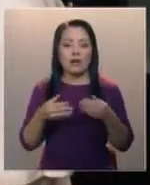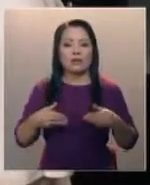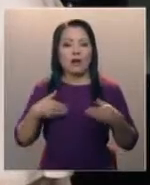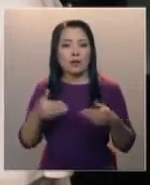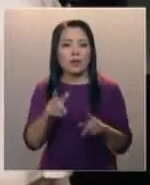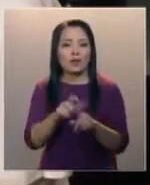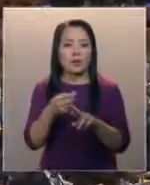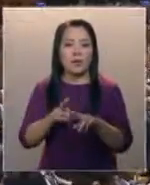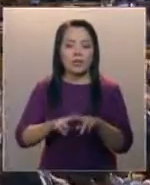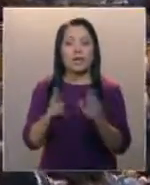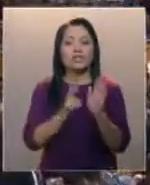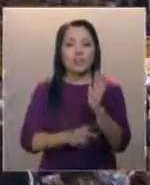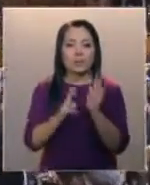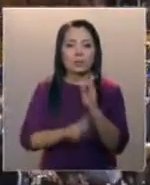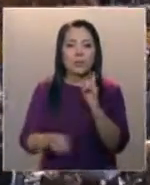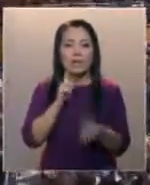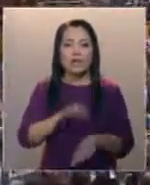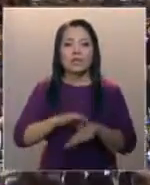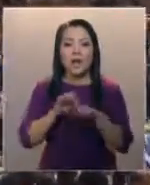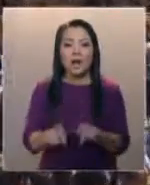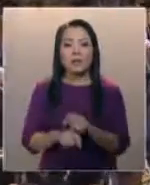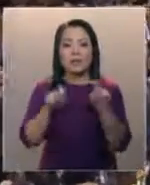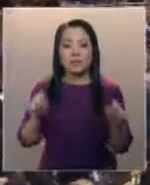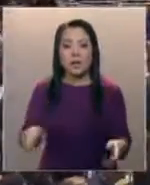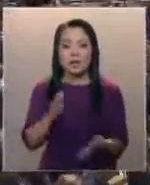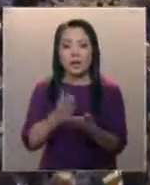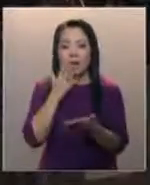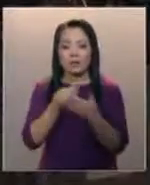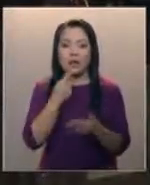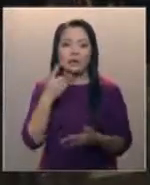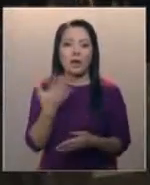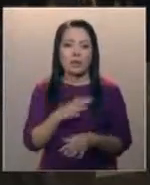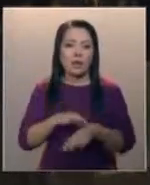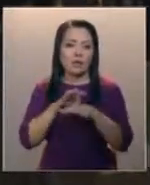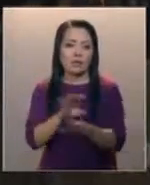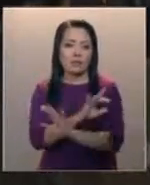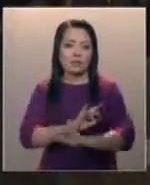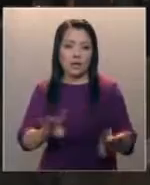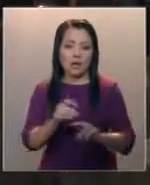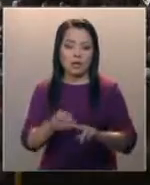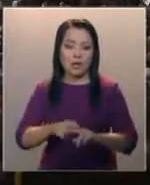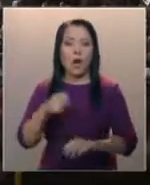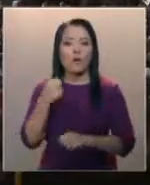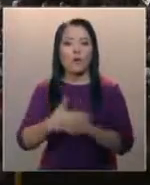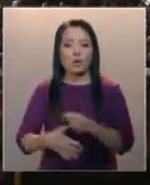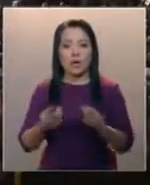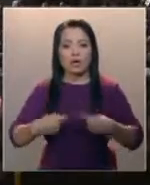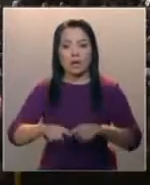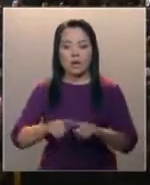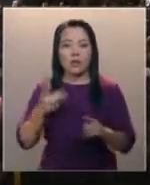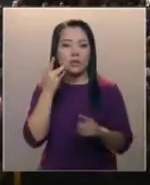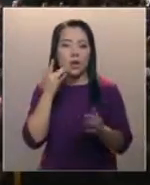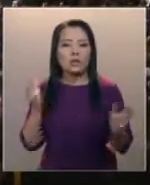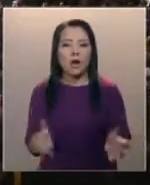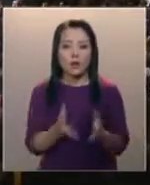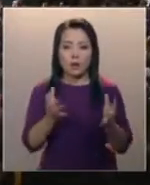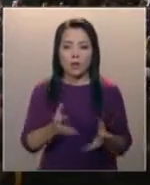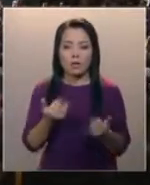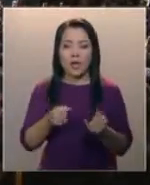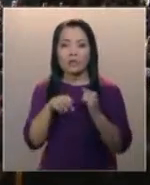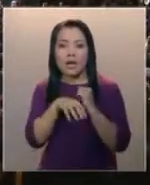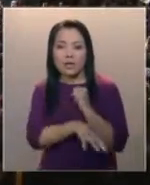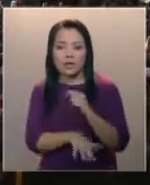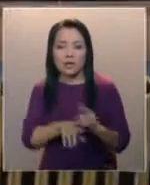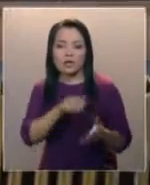артынша 70-ші сессияның ашылу салтанатында да сөз сөйледі. Ол қоршаған ортаны қорғау, экожүйені сақтап қалу, кедейлікті